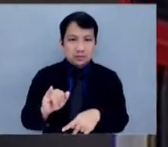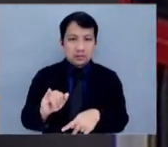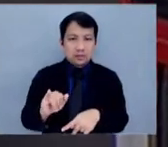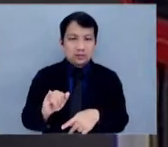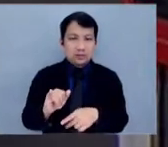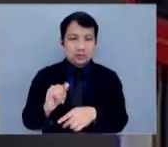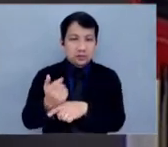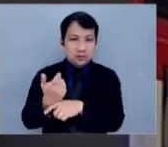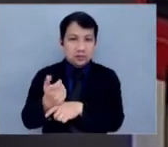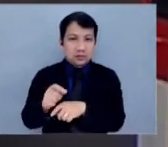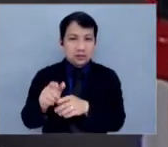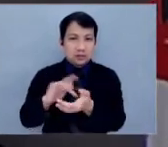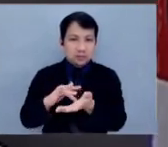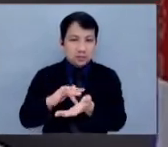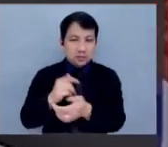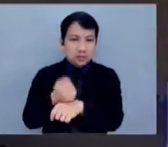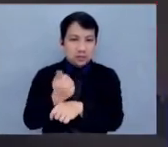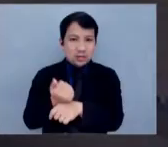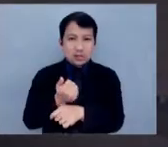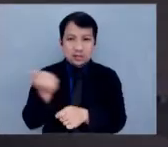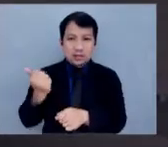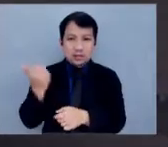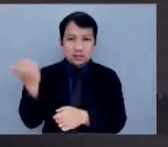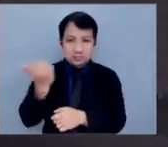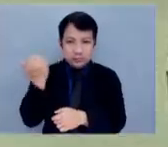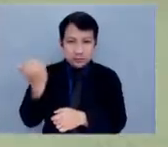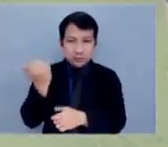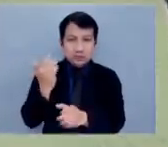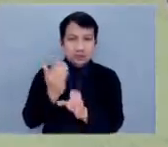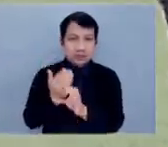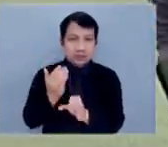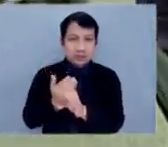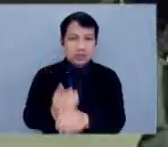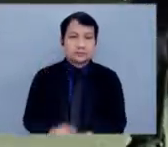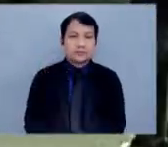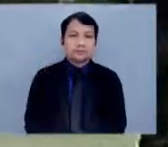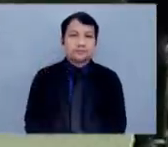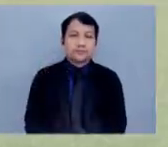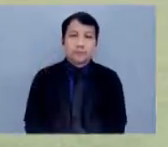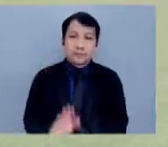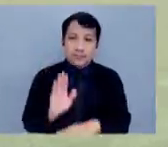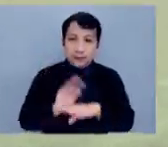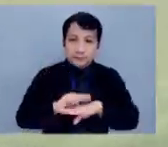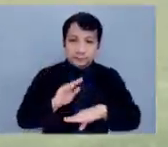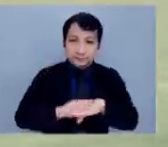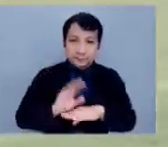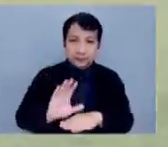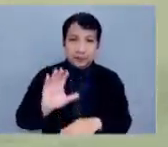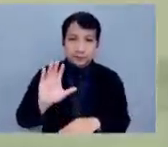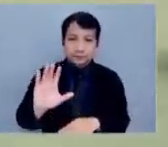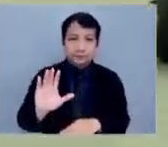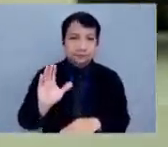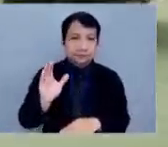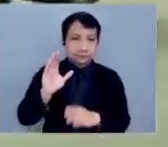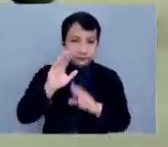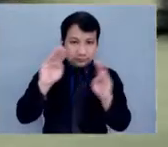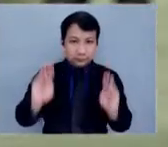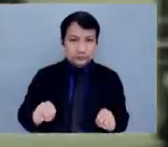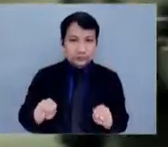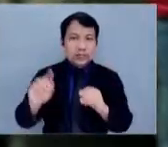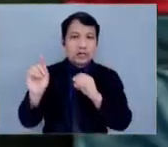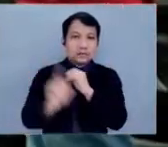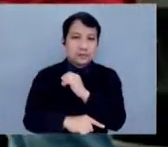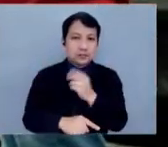bumbero, ambulansya at iba pang emergency vehicle. Babala ng palasyo, papatawan ng kaukulang parusa ang